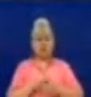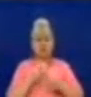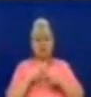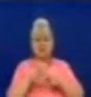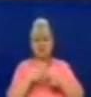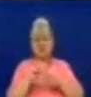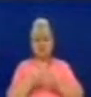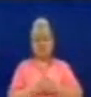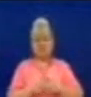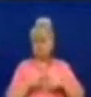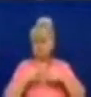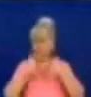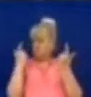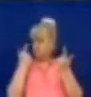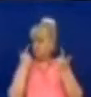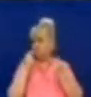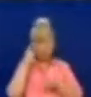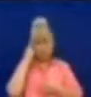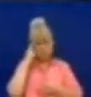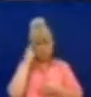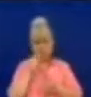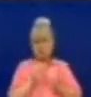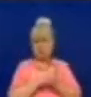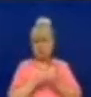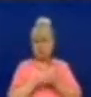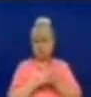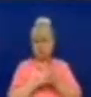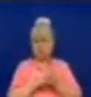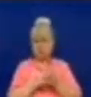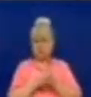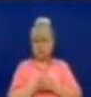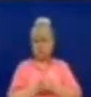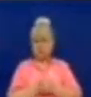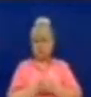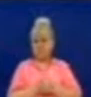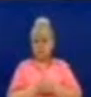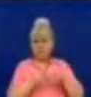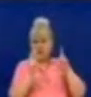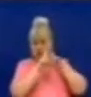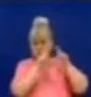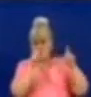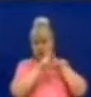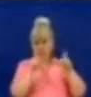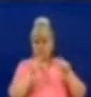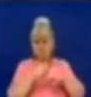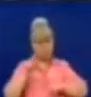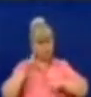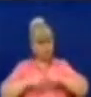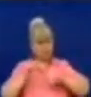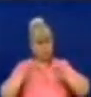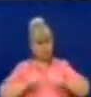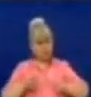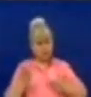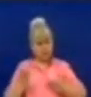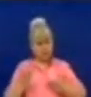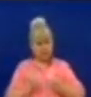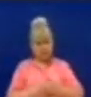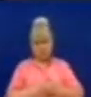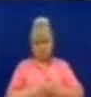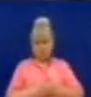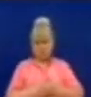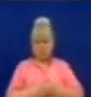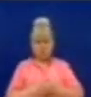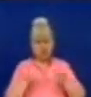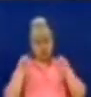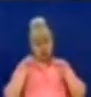i qartë i cili do duhet të përdorej nga institucionet ekzekutive të Kosovës, në veçanërisht ekzekutivi, pra qeveria,